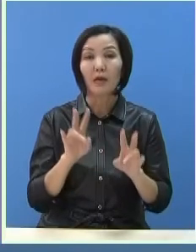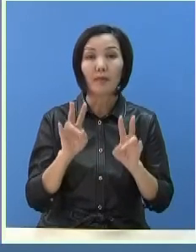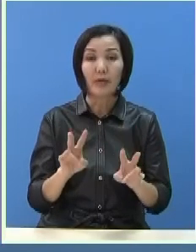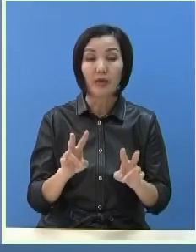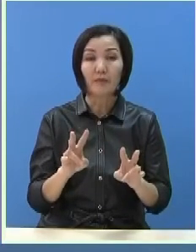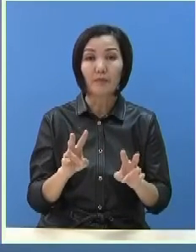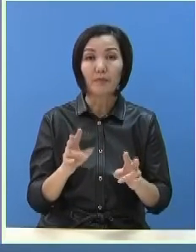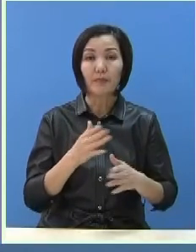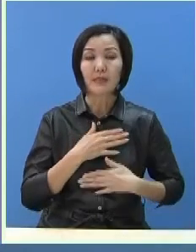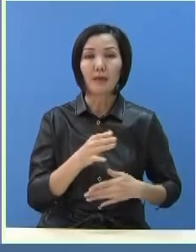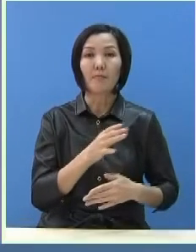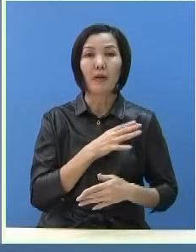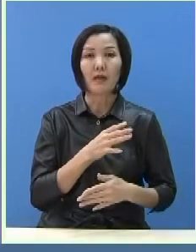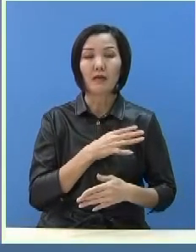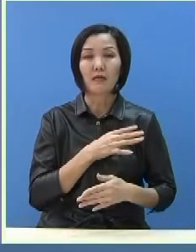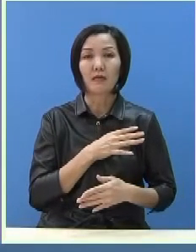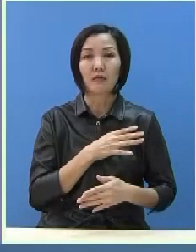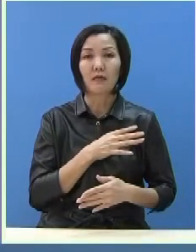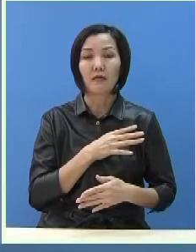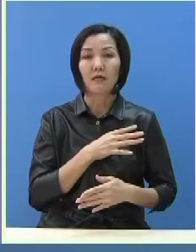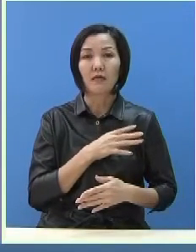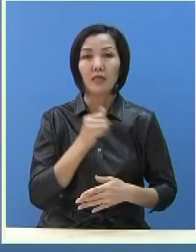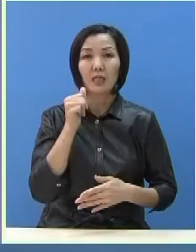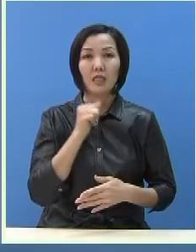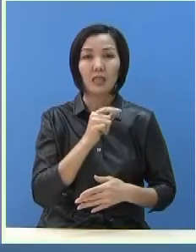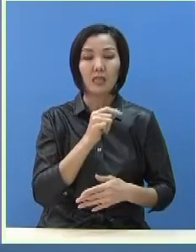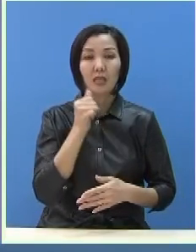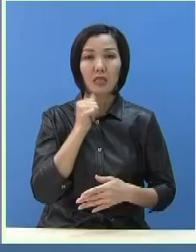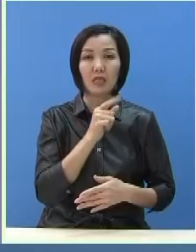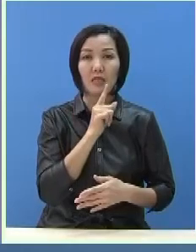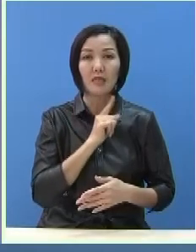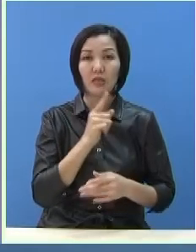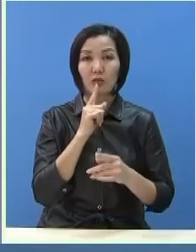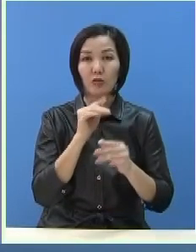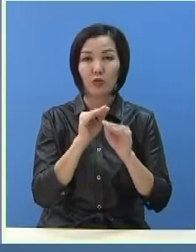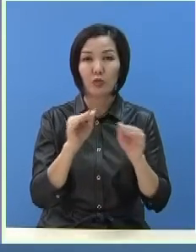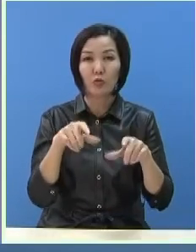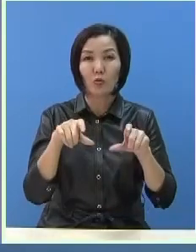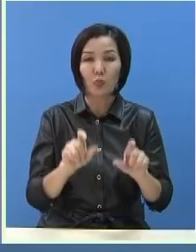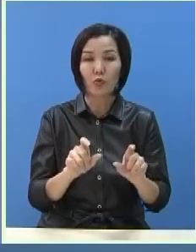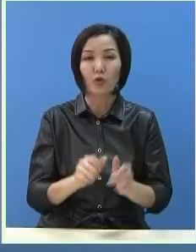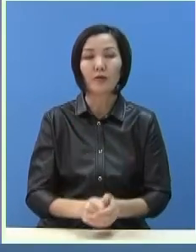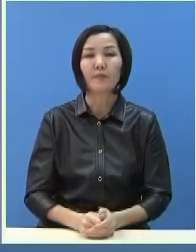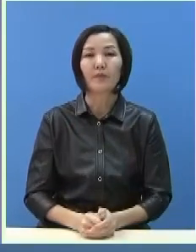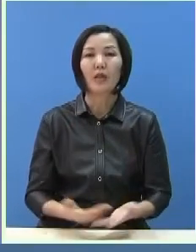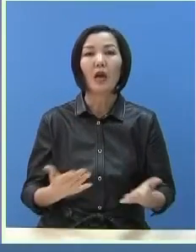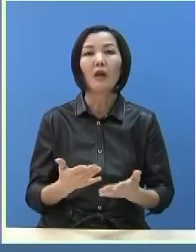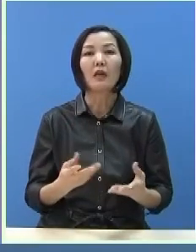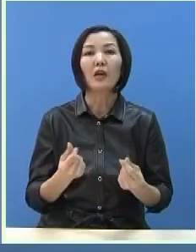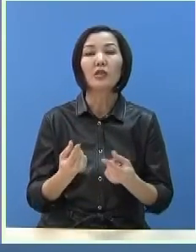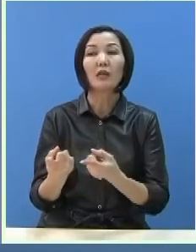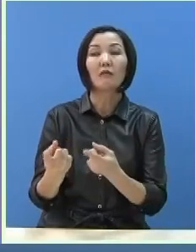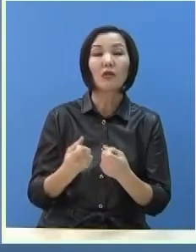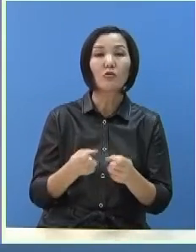Бірақ біздің байлар асығар емес шындап алған кезде. Оларды қандай тетіктермен, қандай жолдармен тартуға болады?